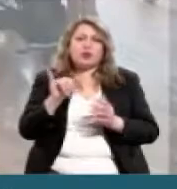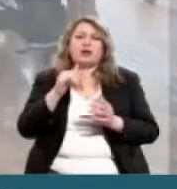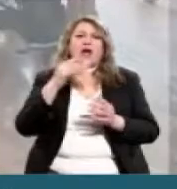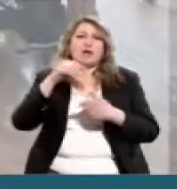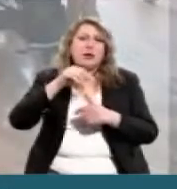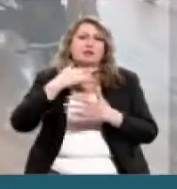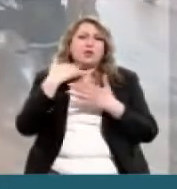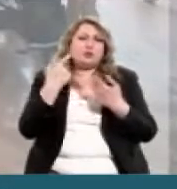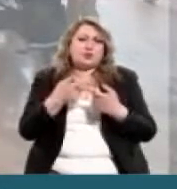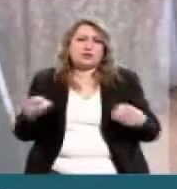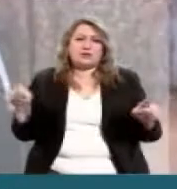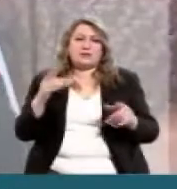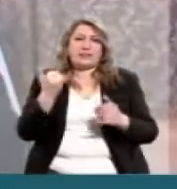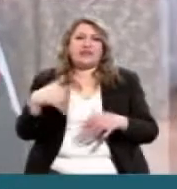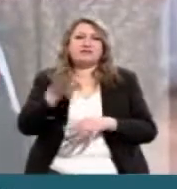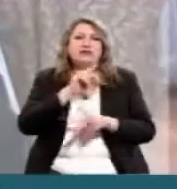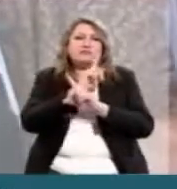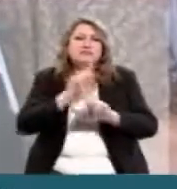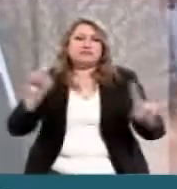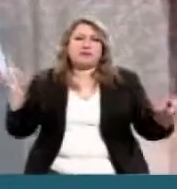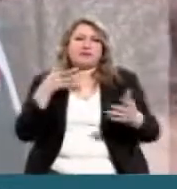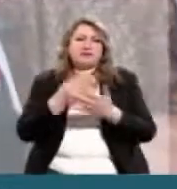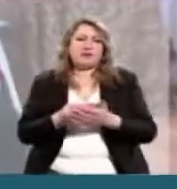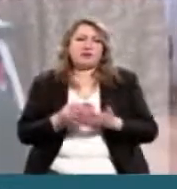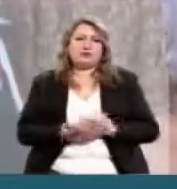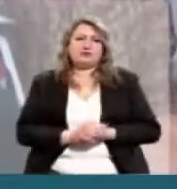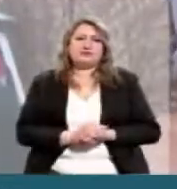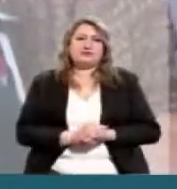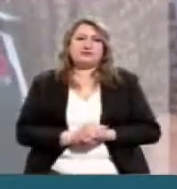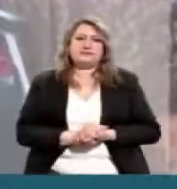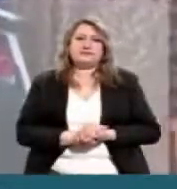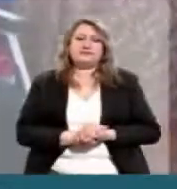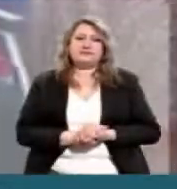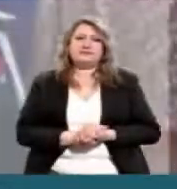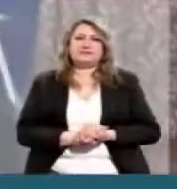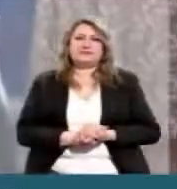и многие другие. Причем все уникальны по-своему. Диас Наспаев, Олег Сытник, телеканал «Костанай».